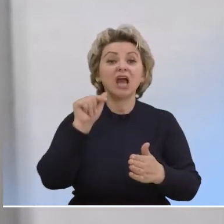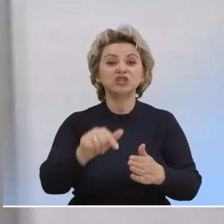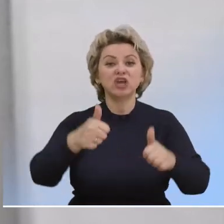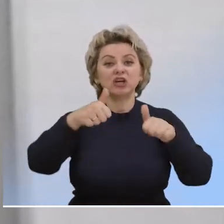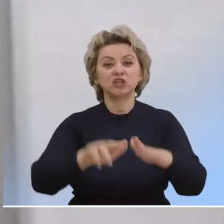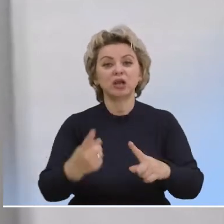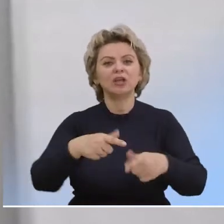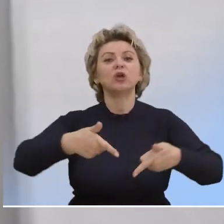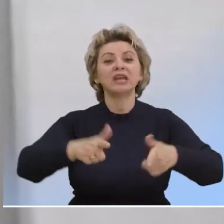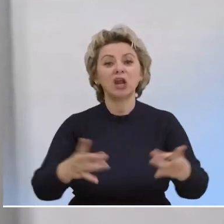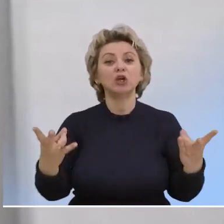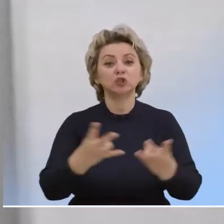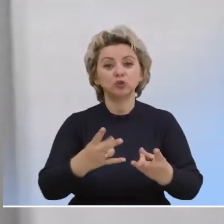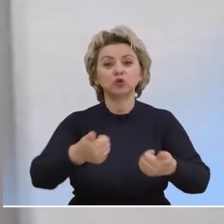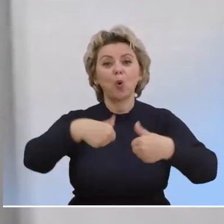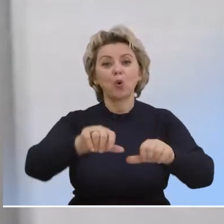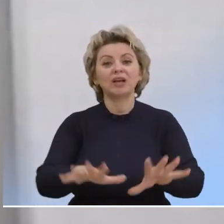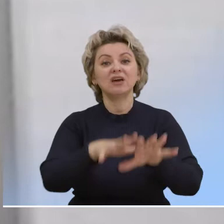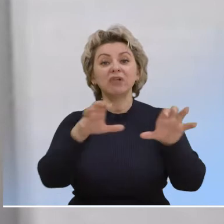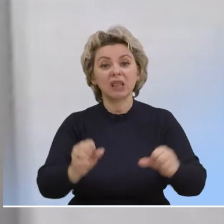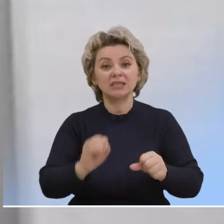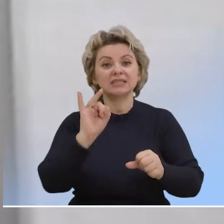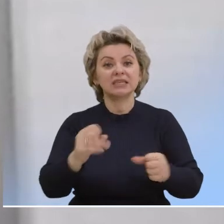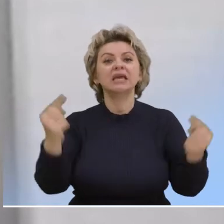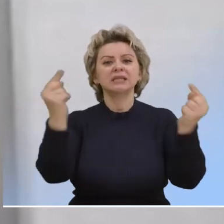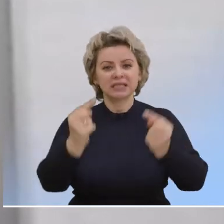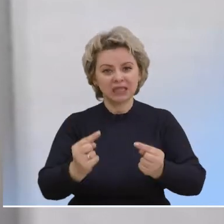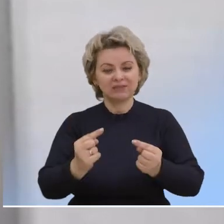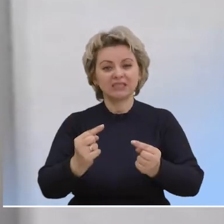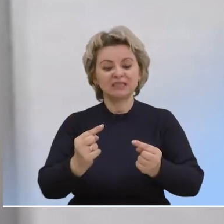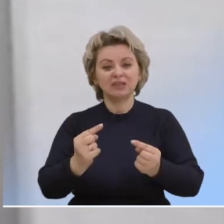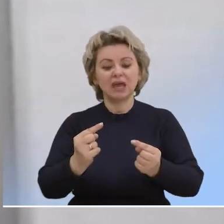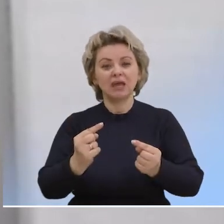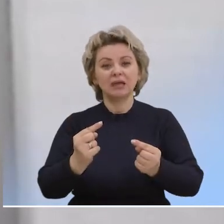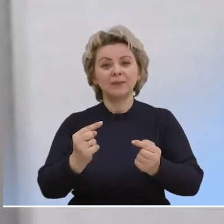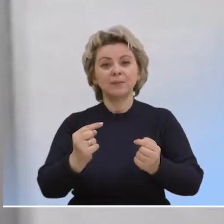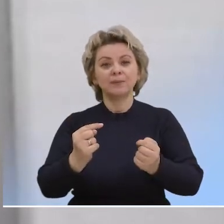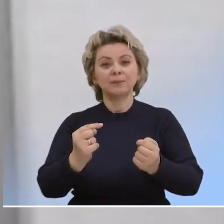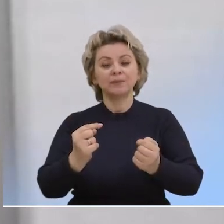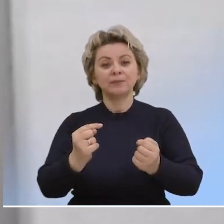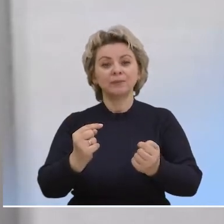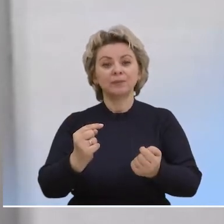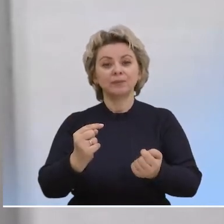о тех решениях, которые реально нужны органам власти и, соответственно,